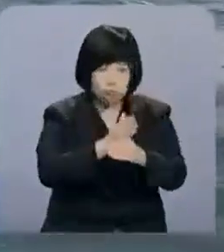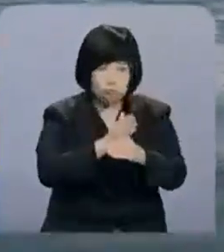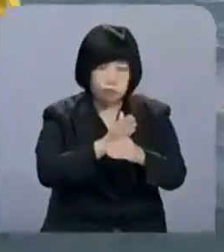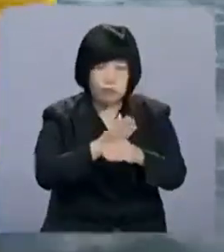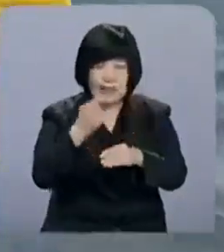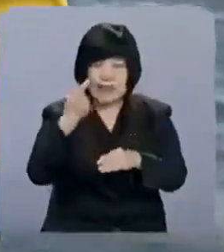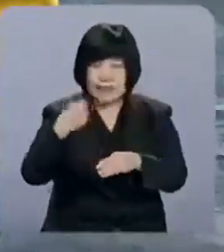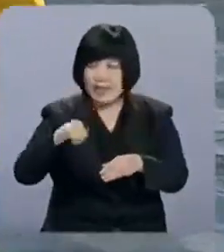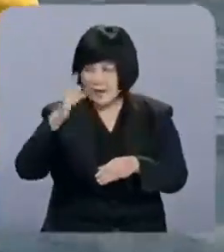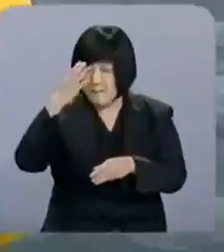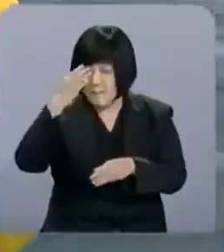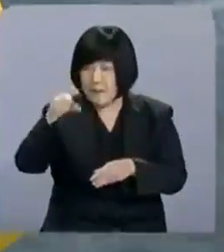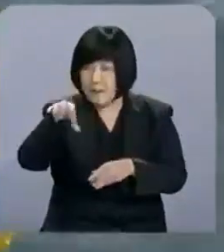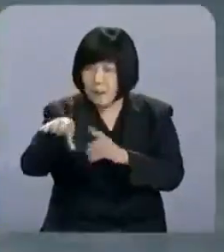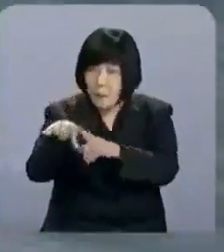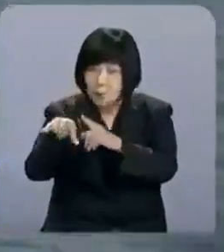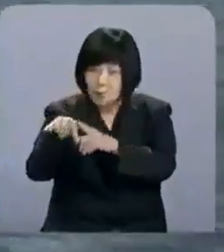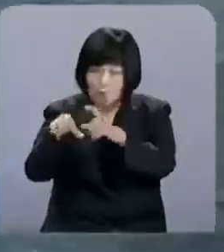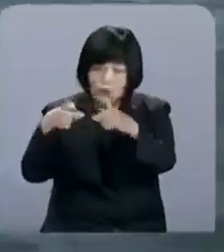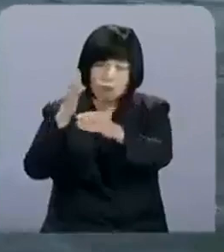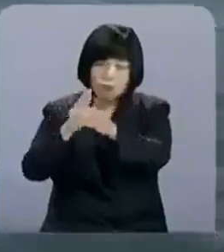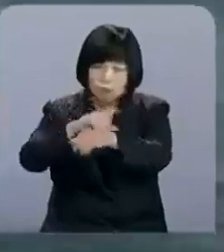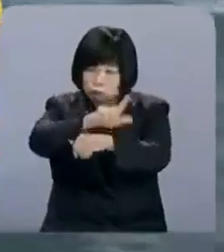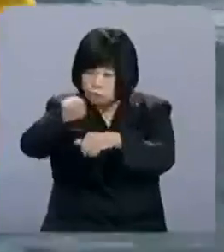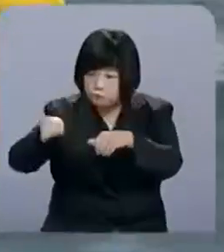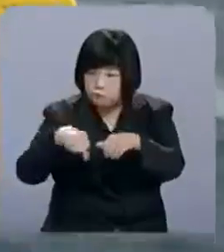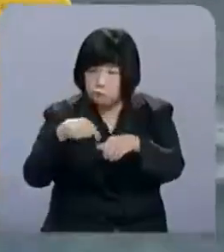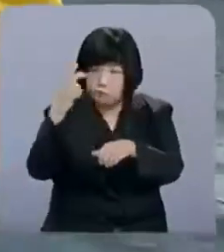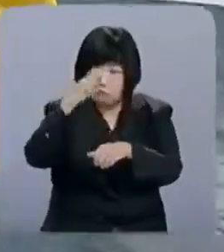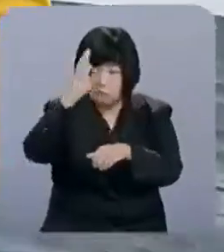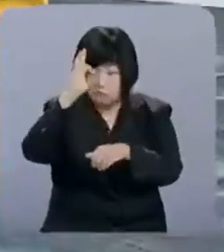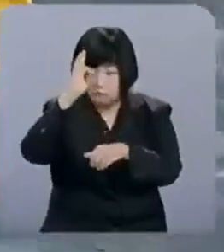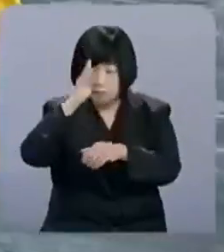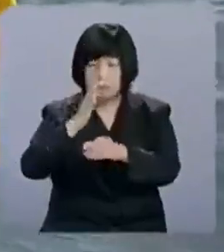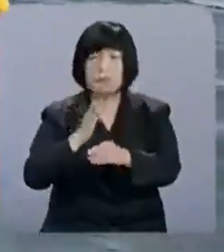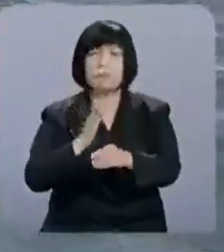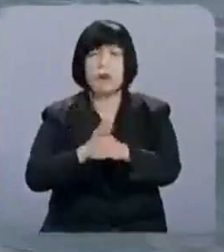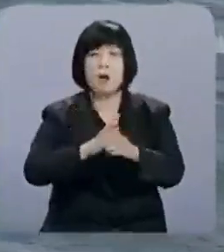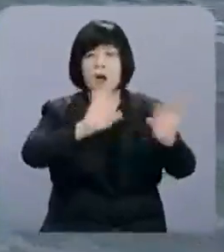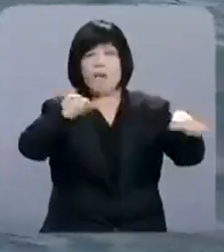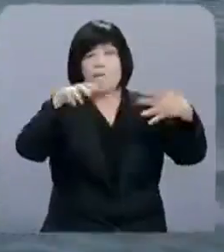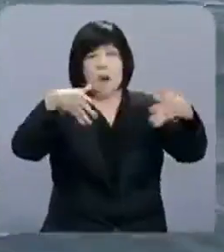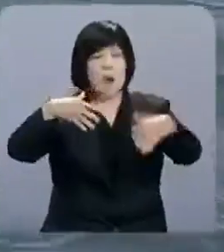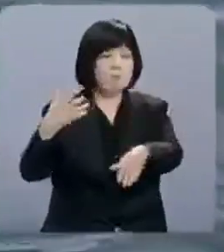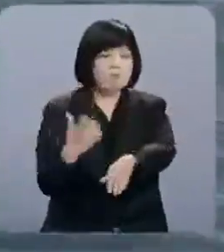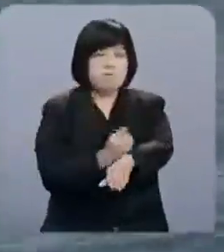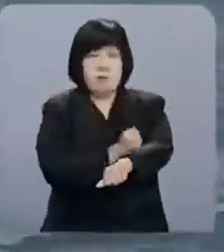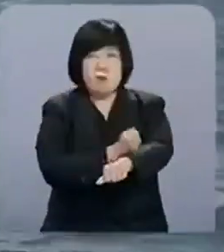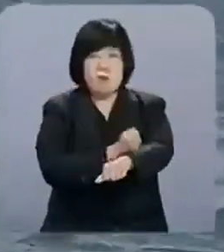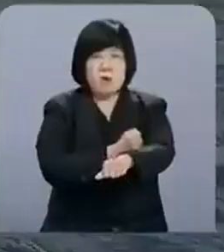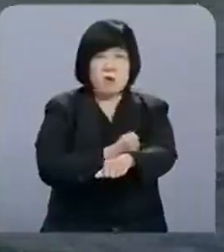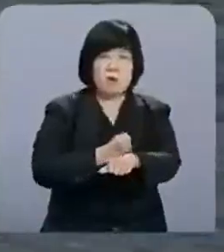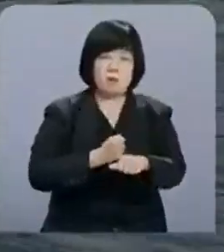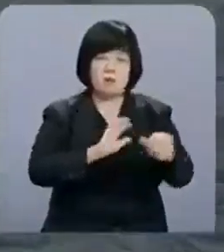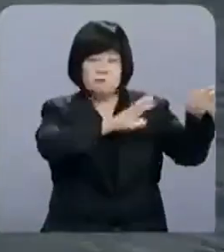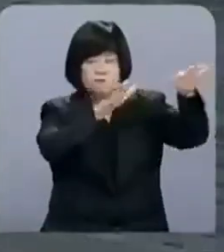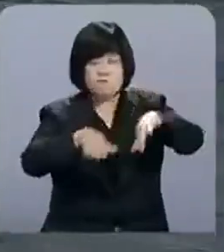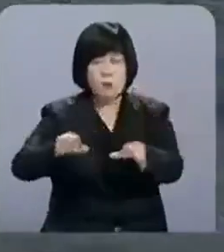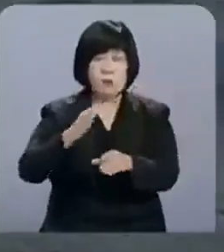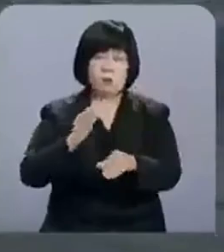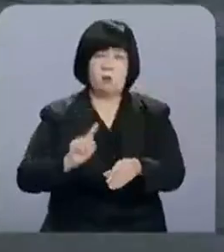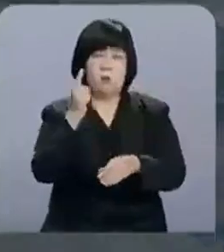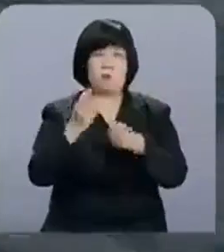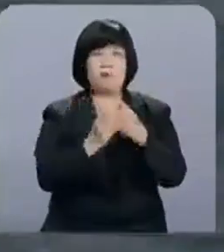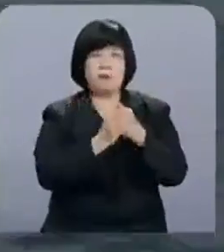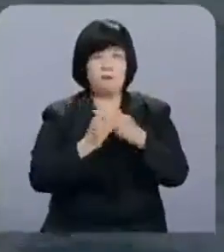중심으로 수색 범위를 확대하고 있습니다 하지만 보시는 것처럼 바람이 강하게 불고 파도도 께 1호 수색에 어려움을 갖고 있습니다 해경은